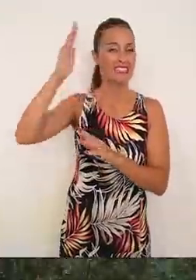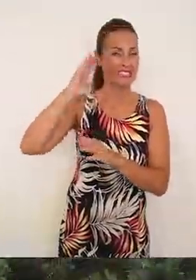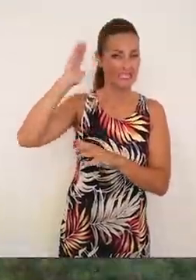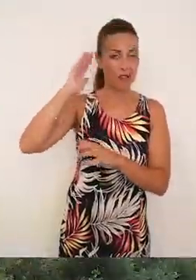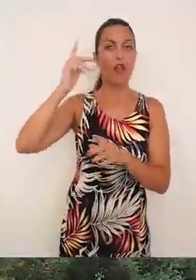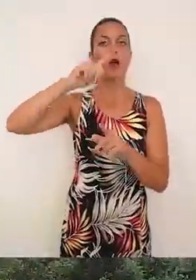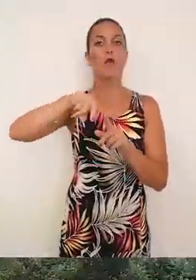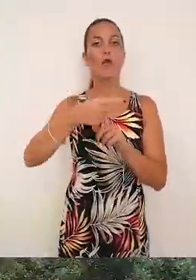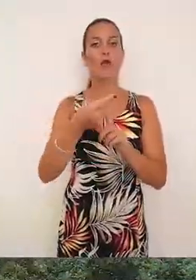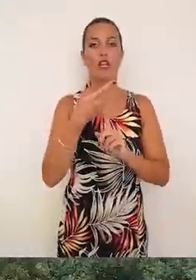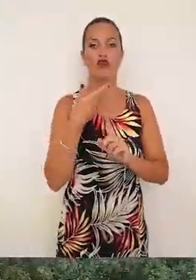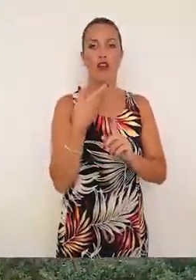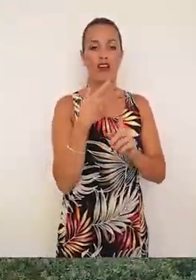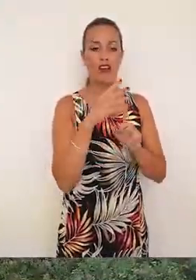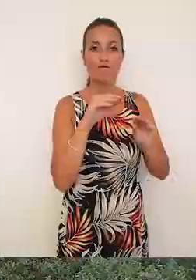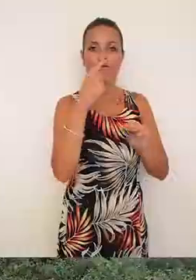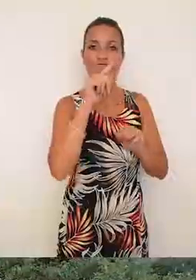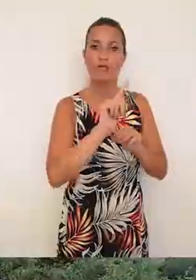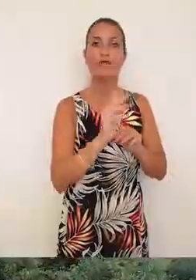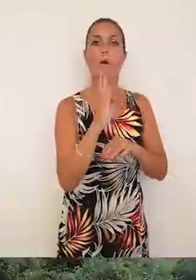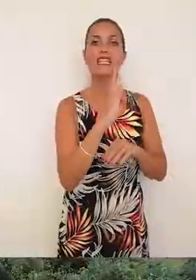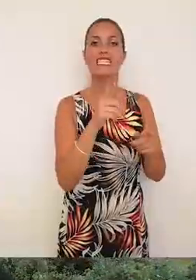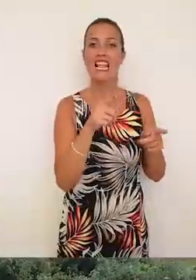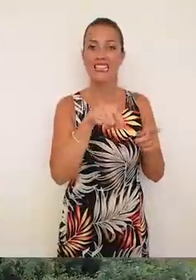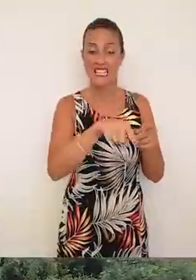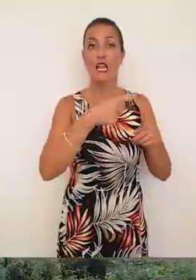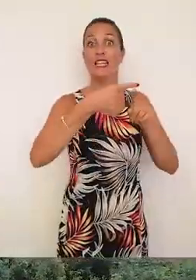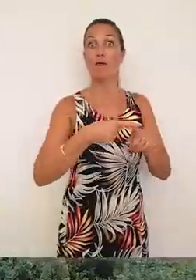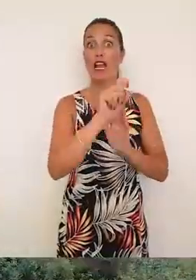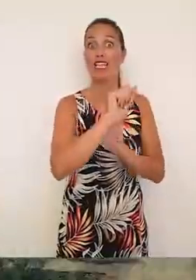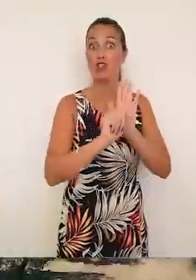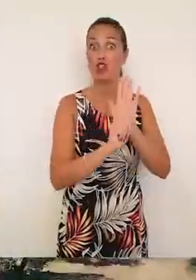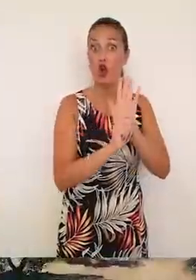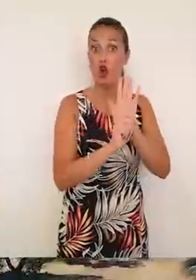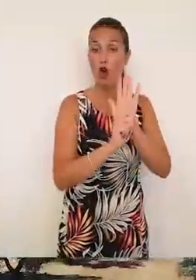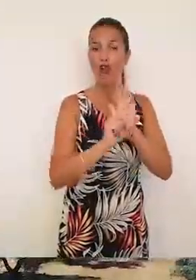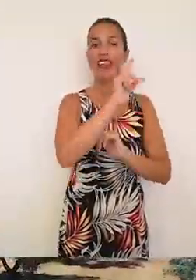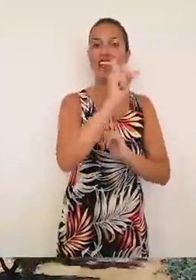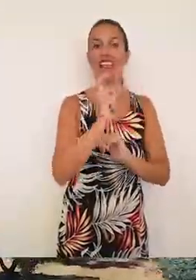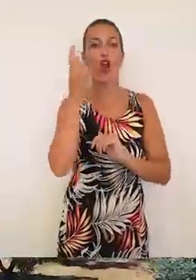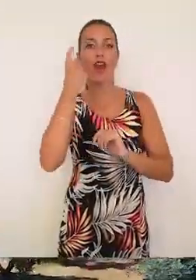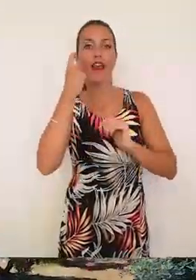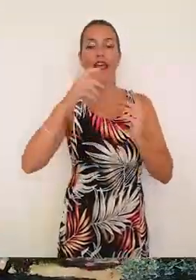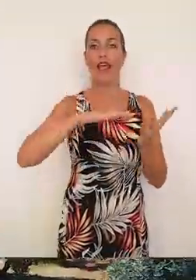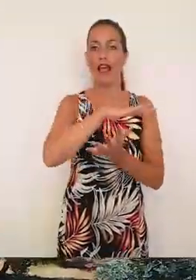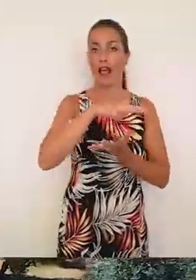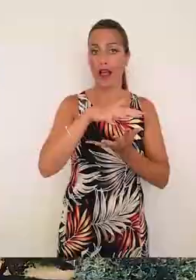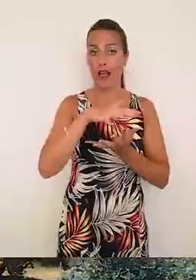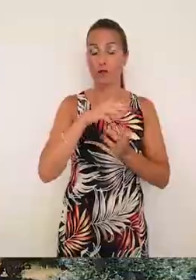in particolare dalle architetture di epoca bizantina, testimonianza storica della cultura italo-greca.